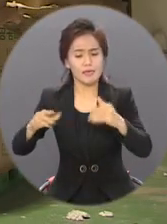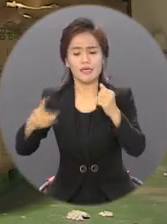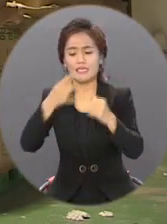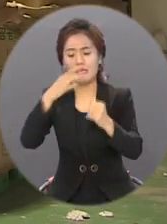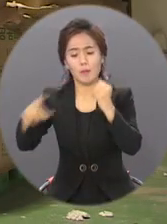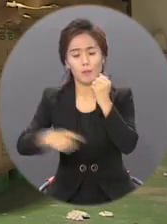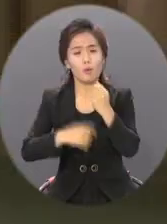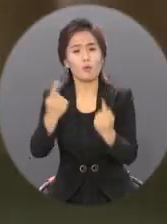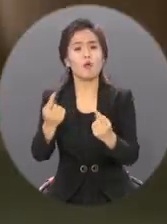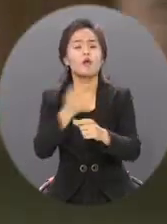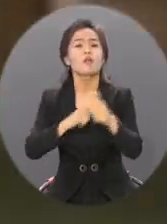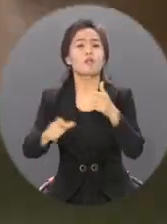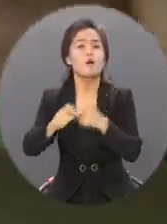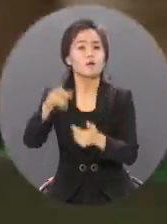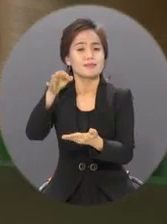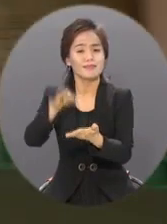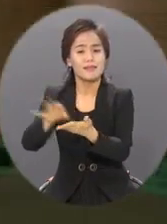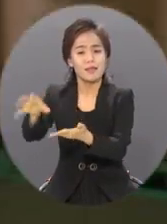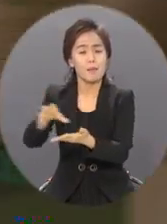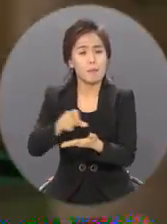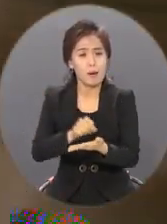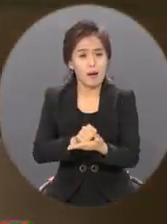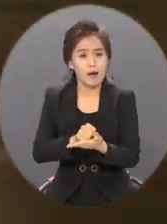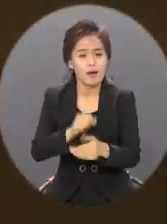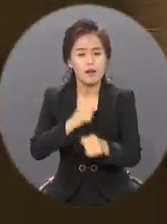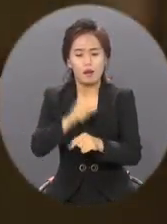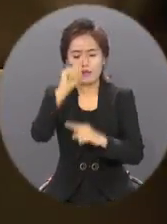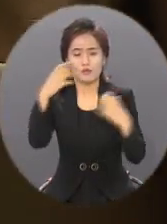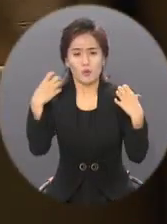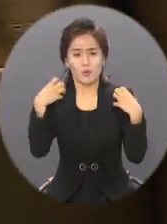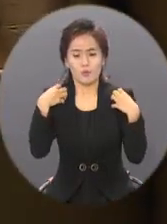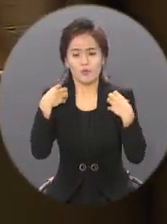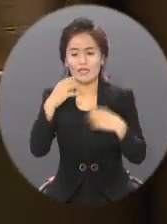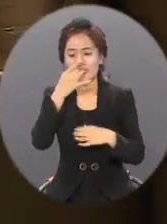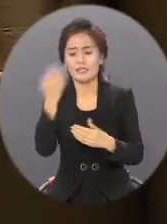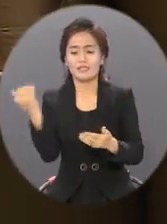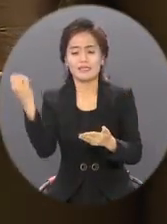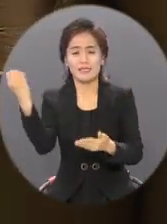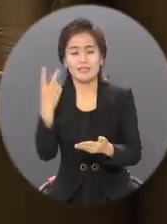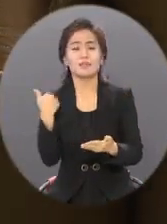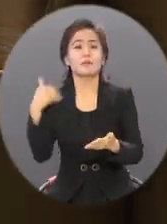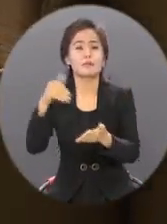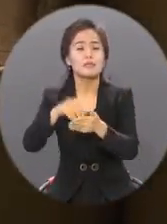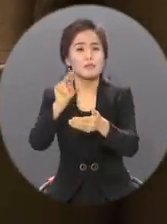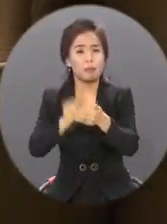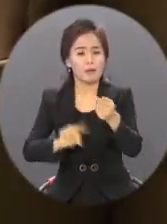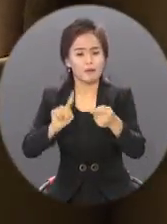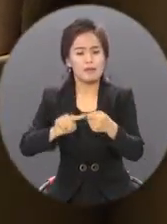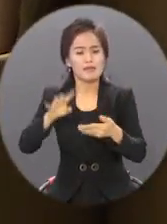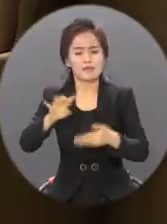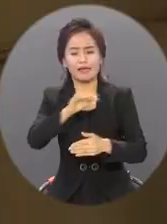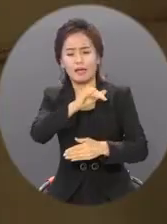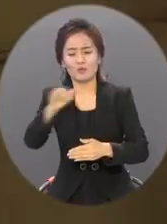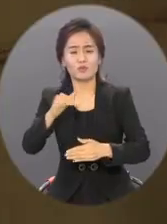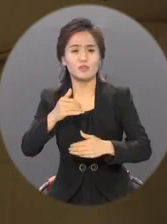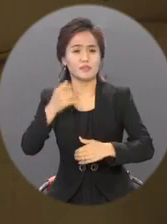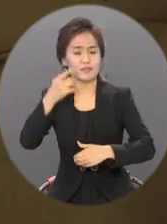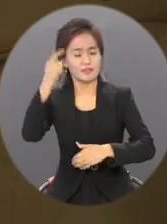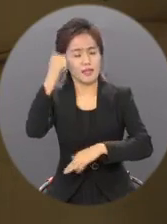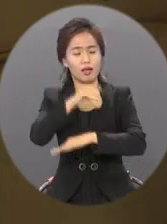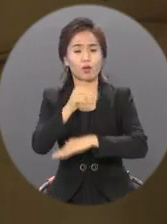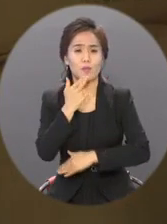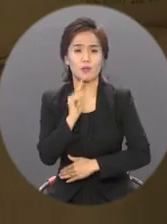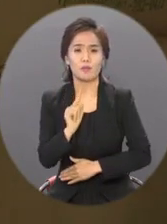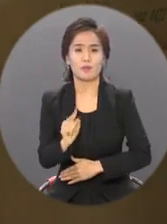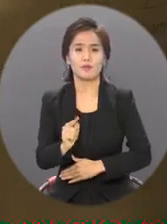숨에 가격보다 낮은 가격으로 입찰에 참여해 정부의 쌀을 되파는 등 쌀값 지탱 의지가 없다고 주장했습니다